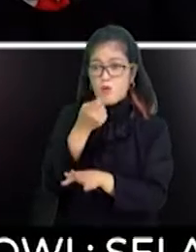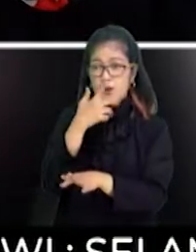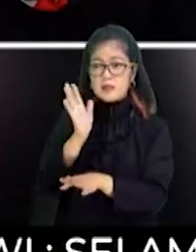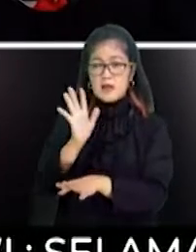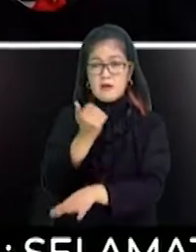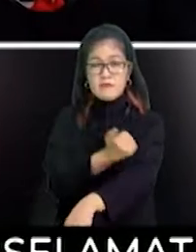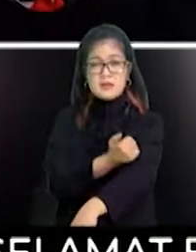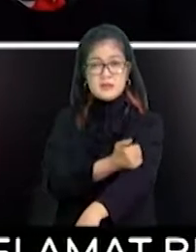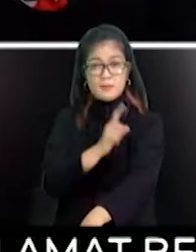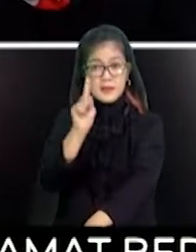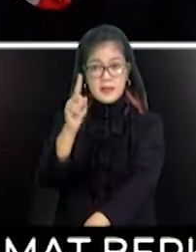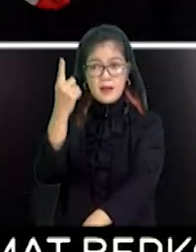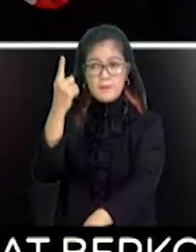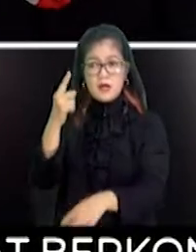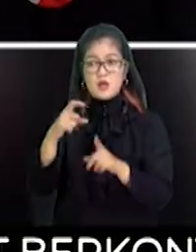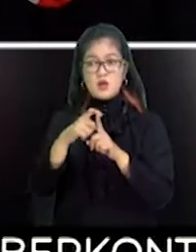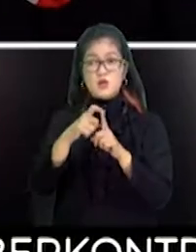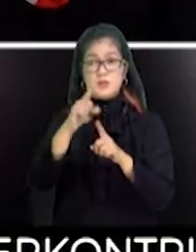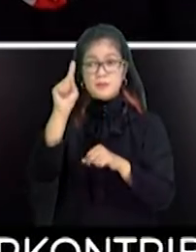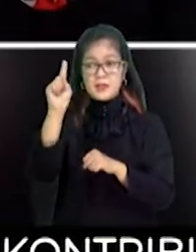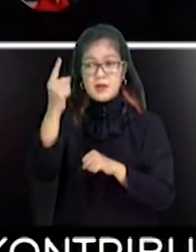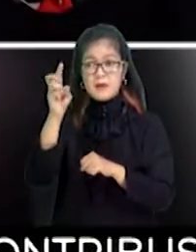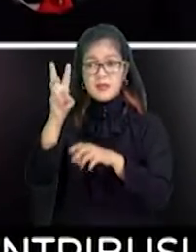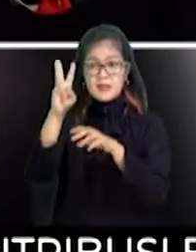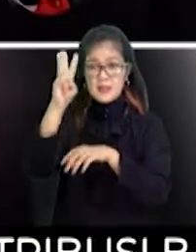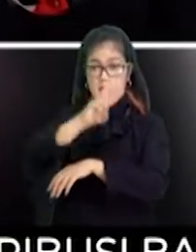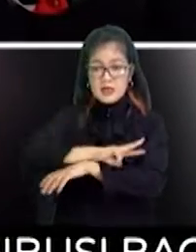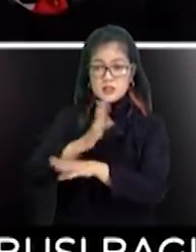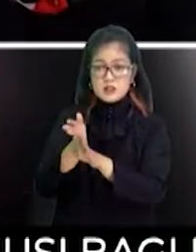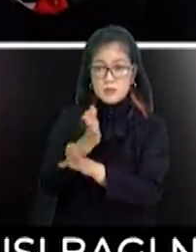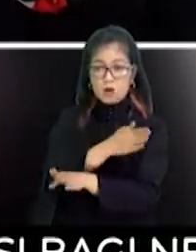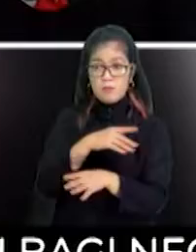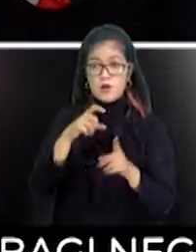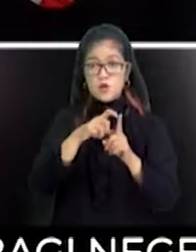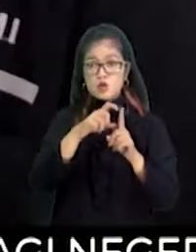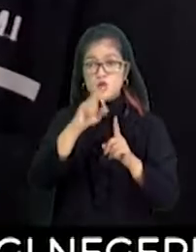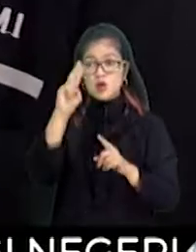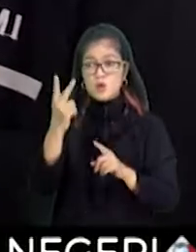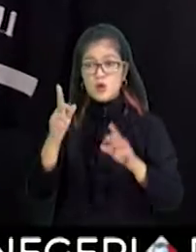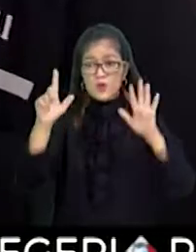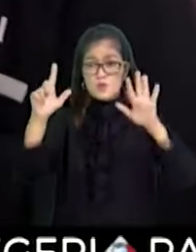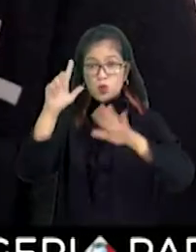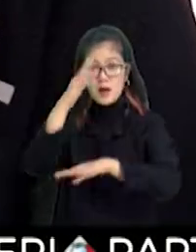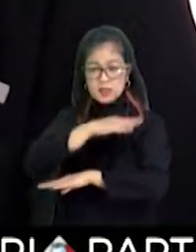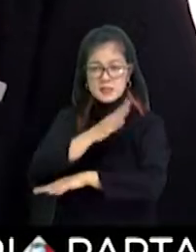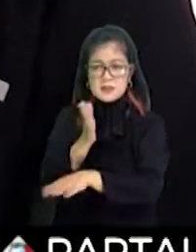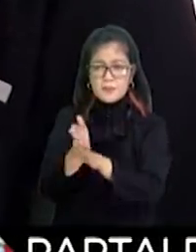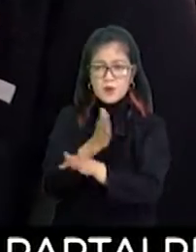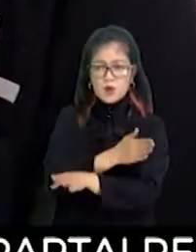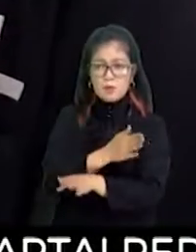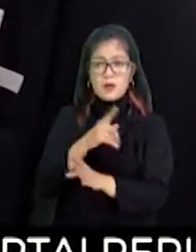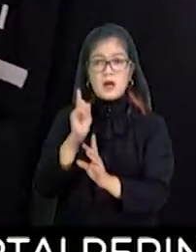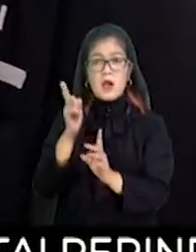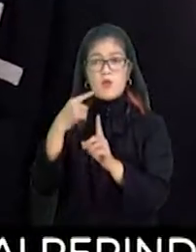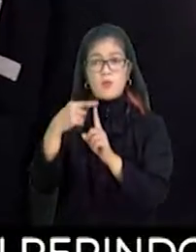pertama tiga hari setelah vaksin baru boleh donor vaksin kedua dan ketiga tujuh hari setelah vaksin baru boleh donor kalau misalkan dia selalu positif 14 Hari Setelah dinyatakan negatif